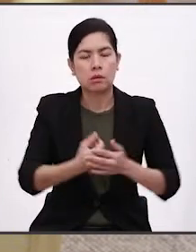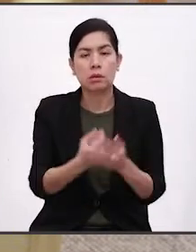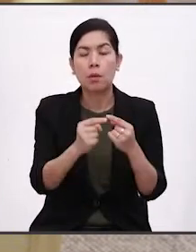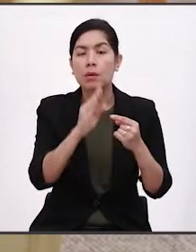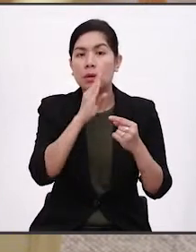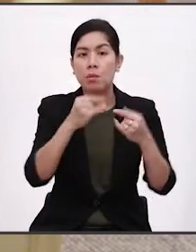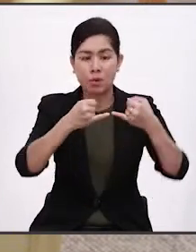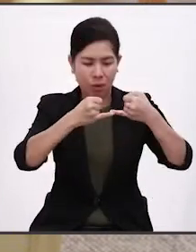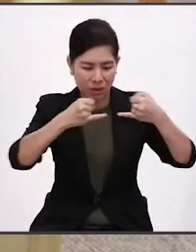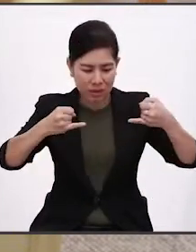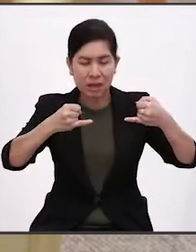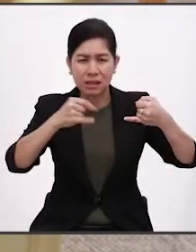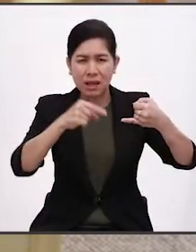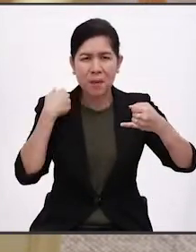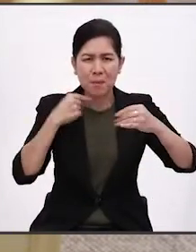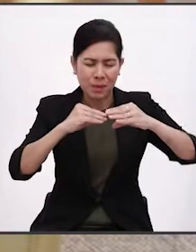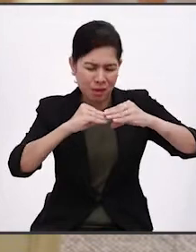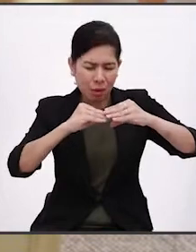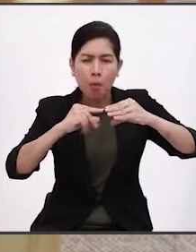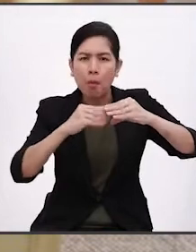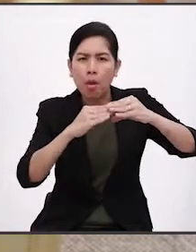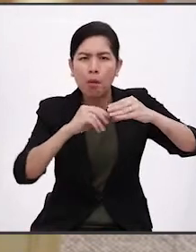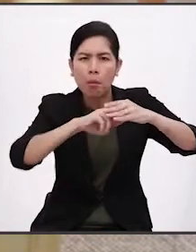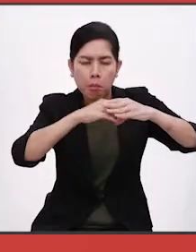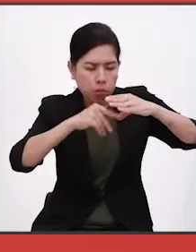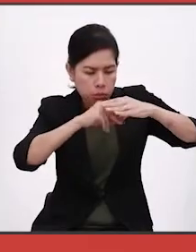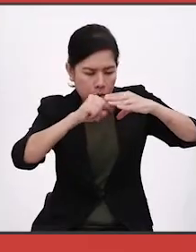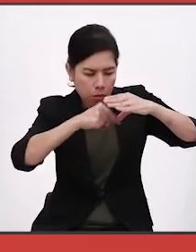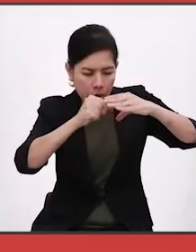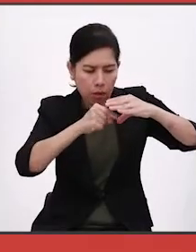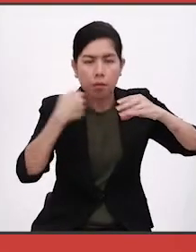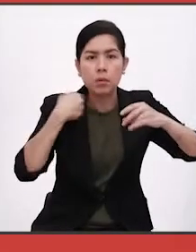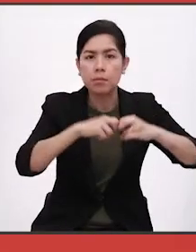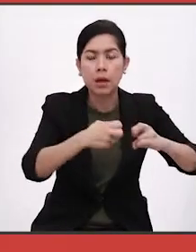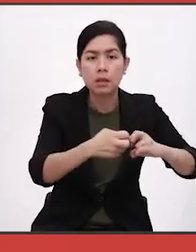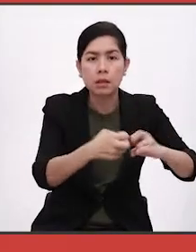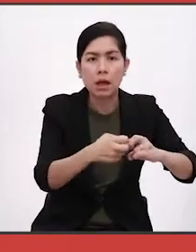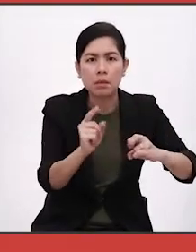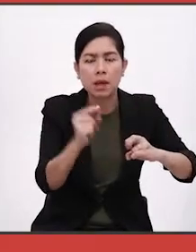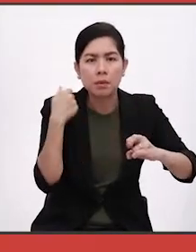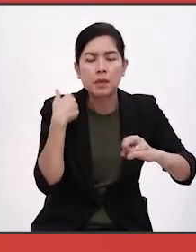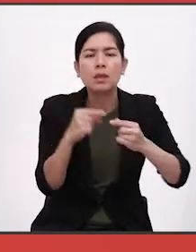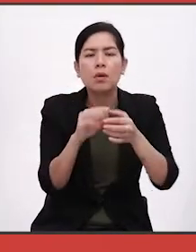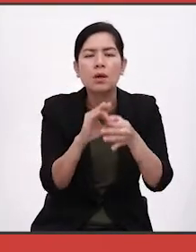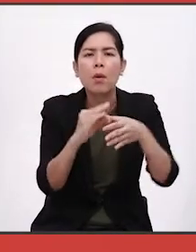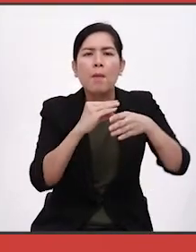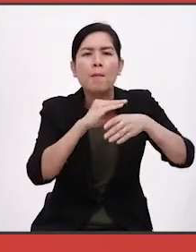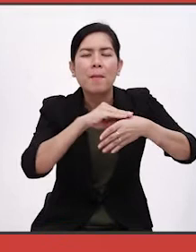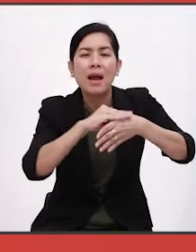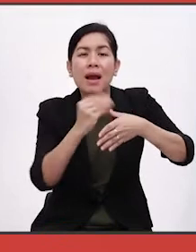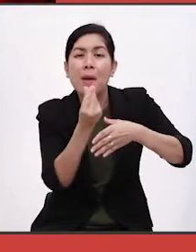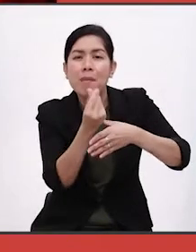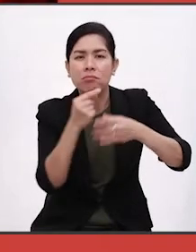นี่ยมันตีบแคบลงจะด้วยจากสาเหตุอะไรก็ตามเนี่ยนะครับส่วนใหญ่ก็จะเกิดจากการมีคราบไขมันหินปูนไปเกาะข้าง